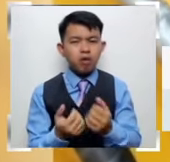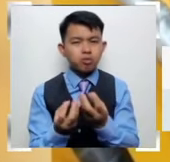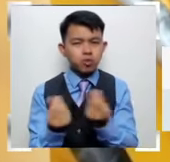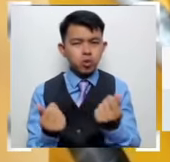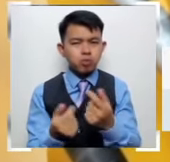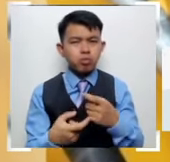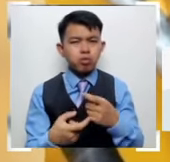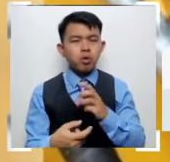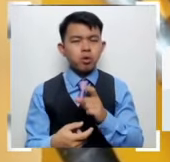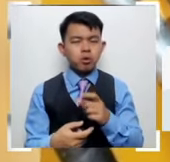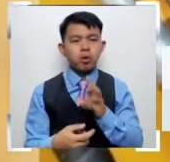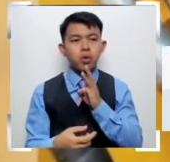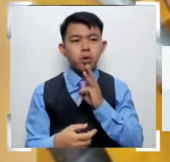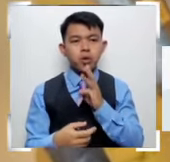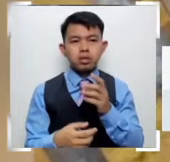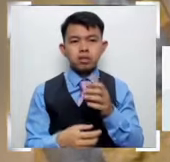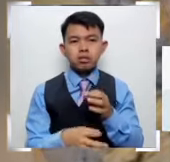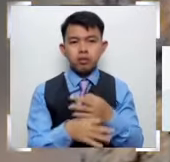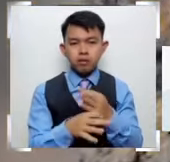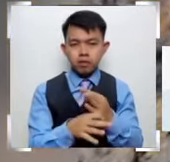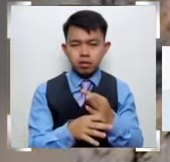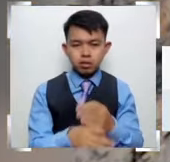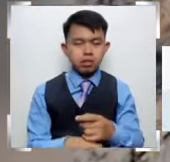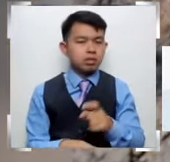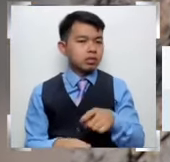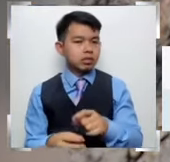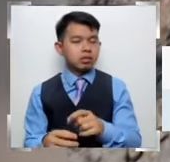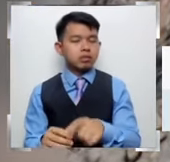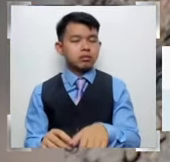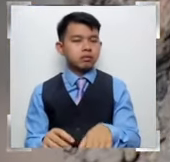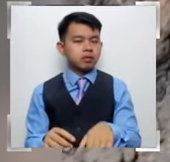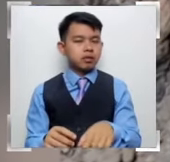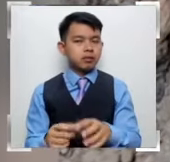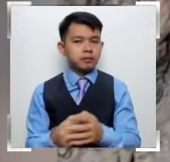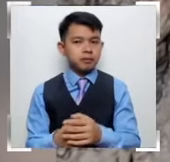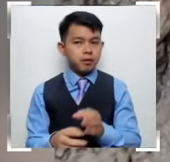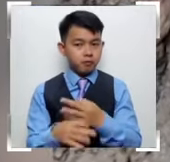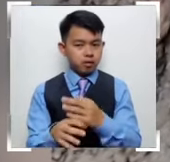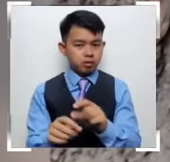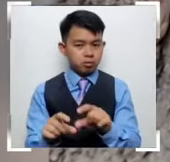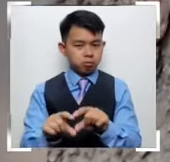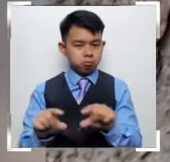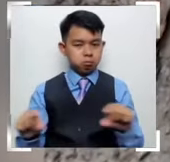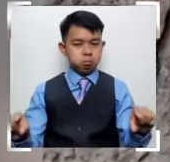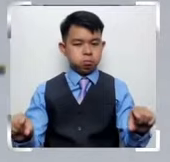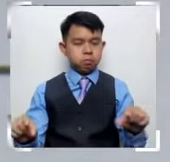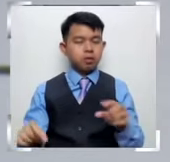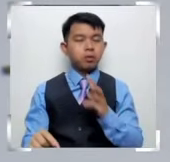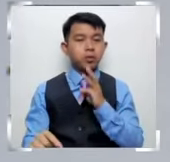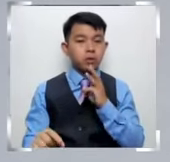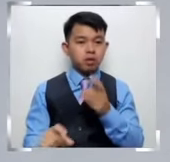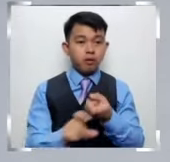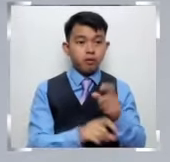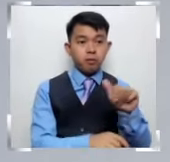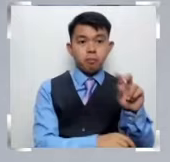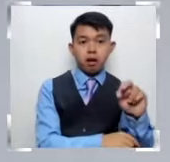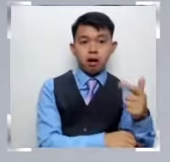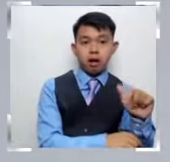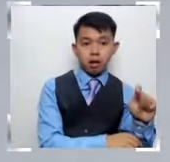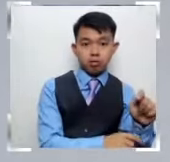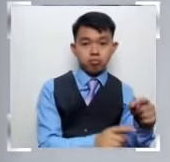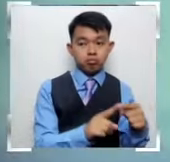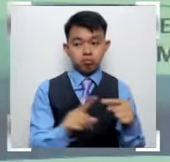pagkumpuni sa mga taga sa mga aqueduct o yung mga daluyan ng tubig mula sa Angat patungong Lamesa Dam. Sa panayam ng Super